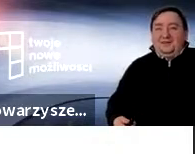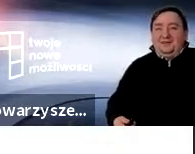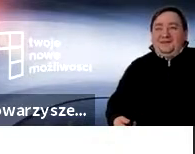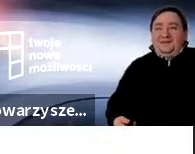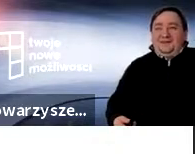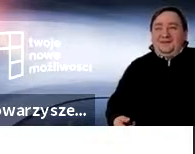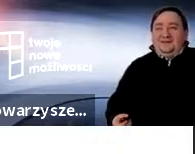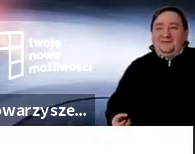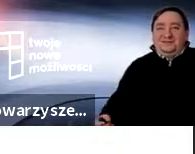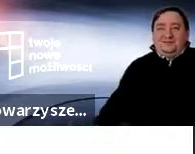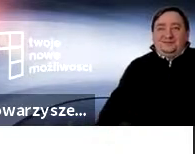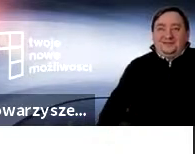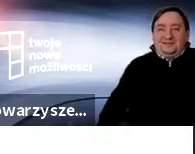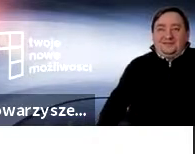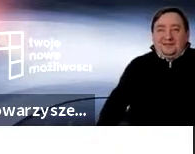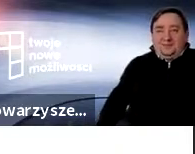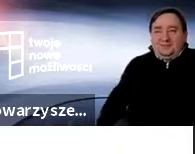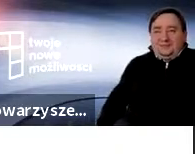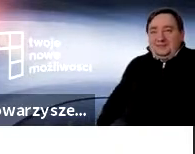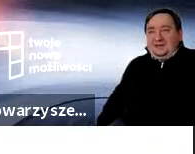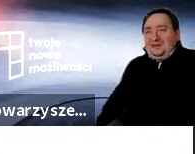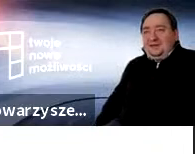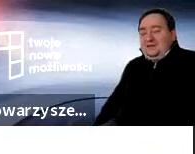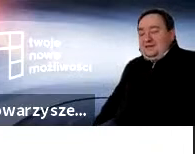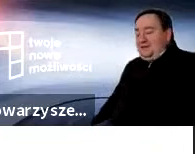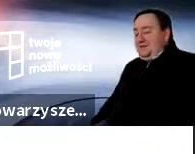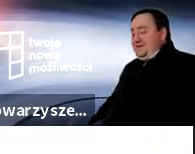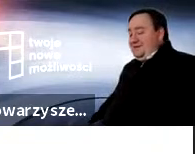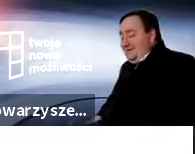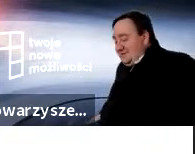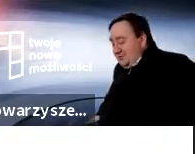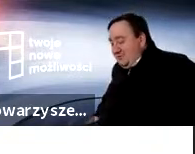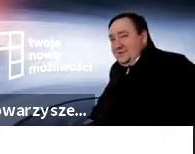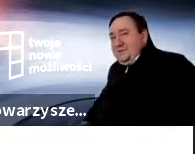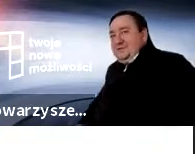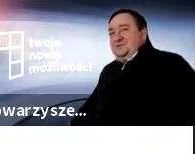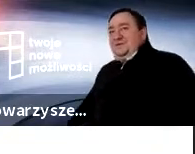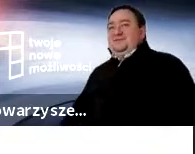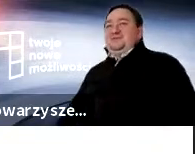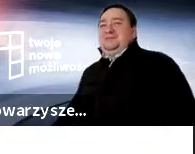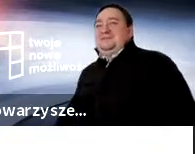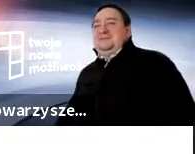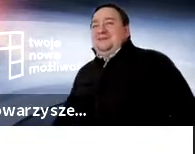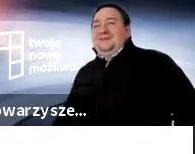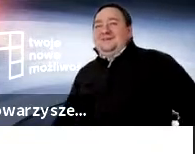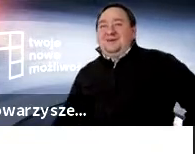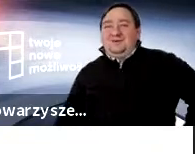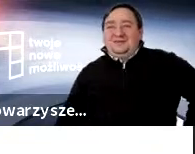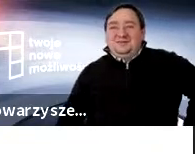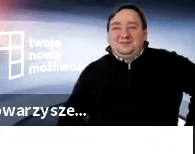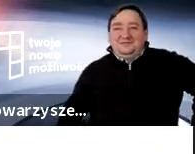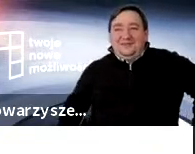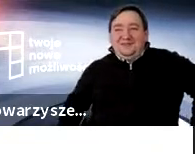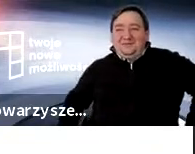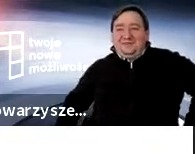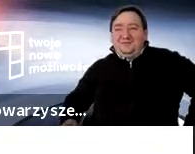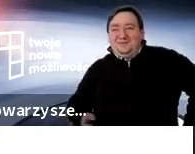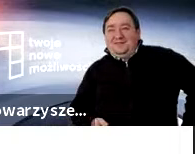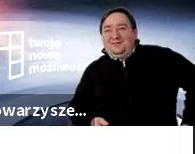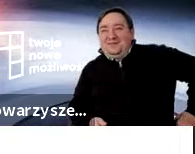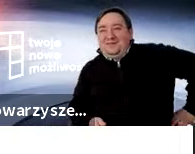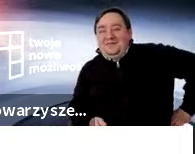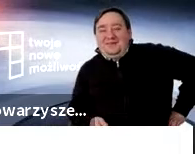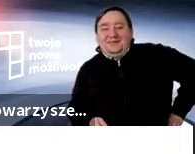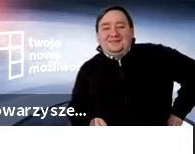trochę można uznać, że ta pozycja osoby z niepełnosprawnością jest trochę bardziej uprzywilejowana,